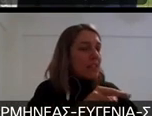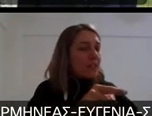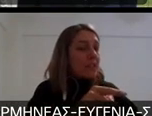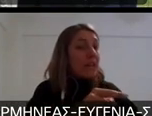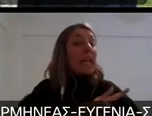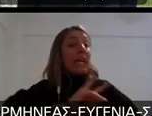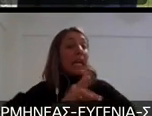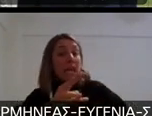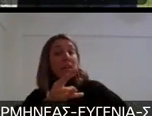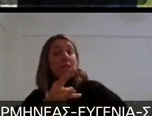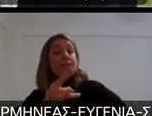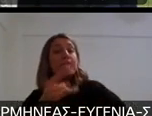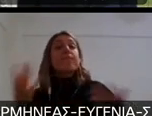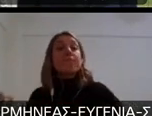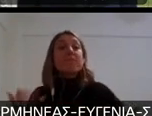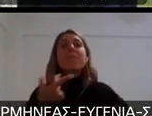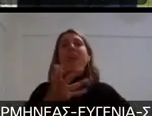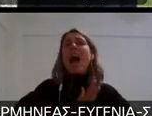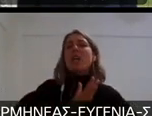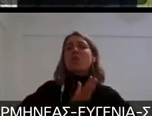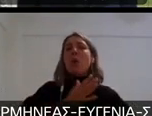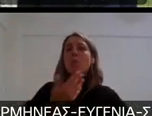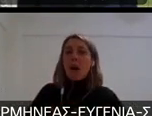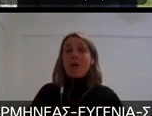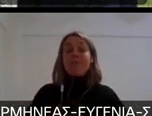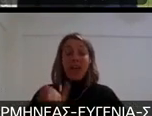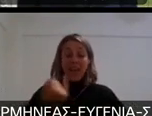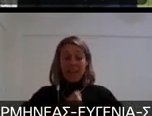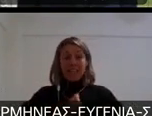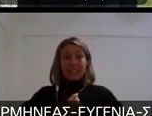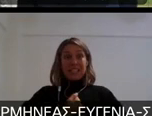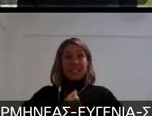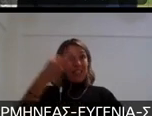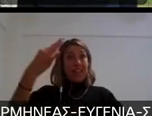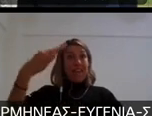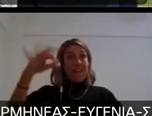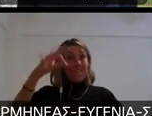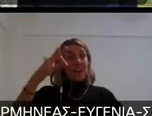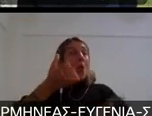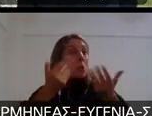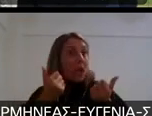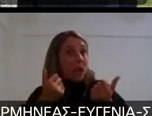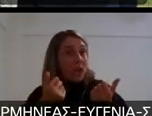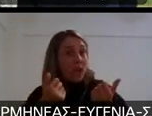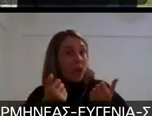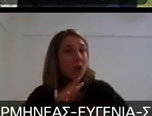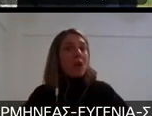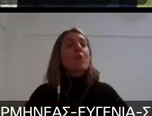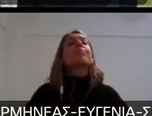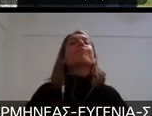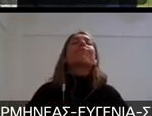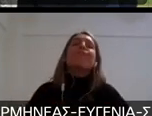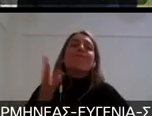αυτοχαρακτηρίζονται ως γυναίκες, ή άτομα που είναι gender non-conforming, μη δυϊκά δηλαδή. Εντάσσουν διάφορες